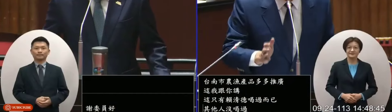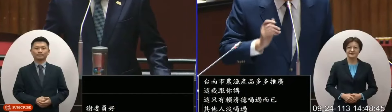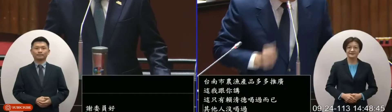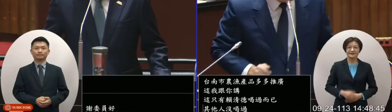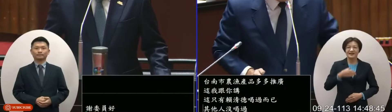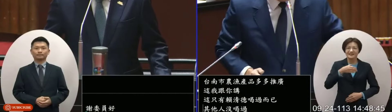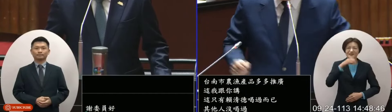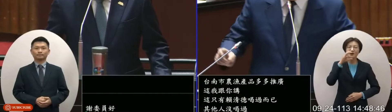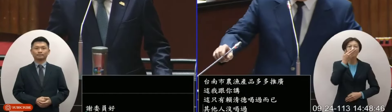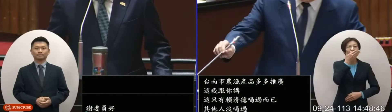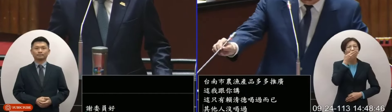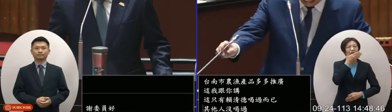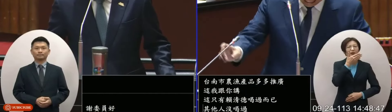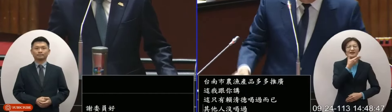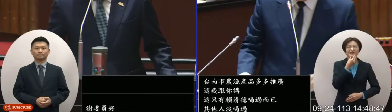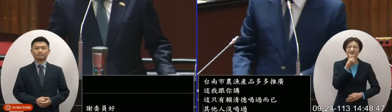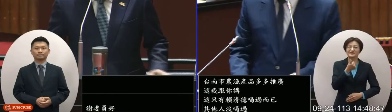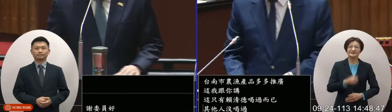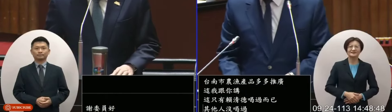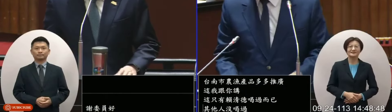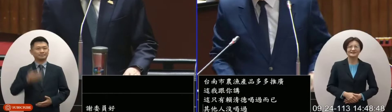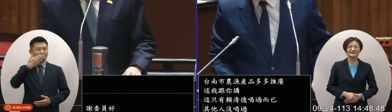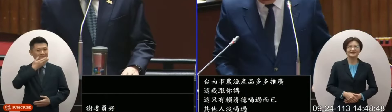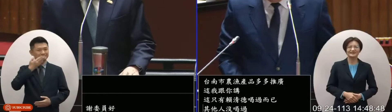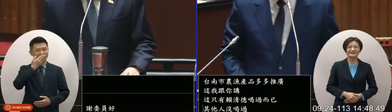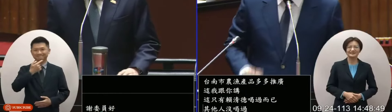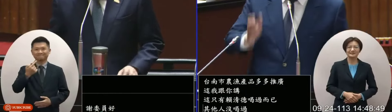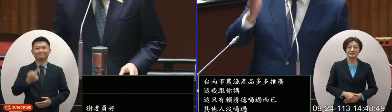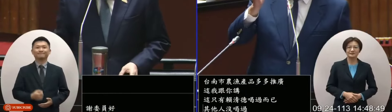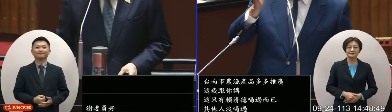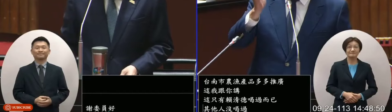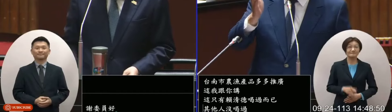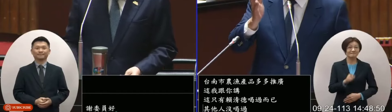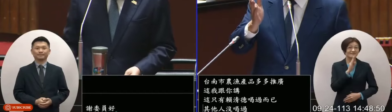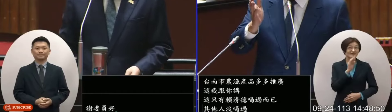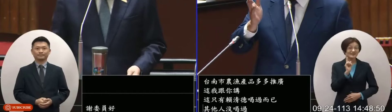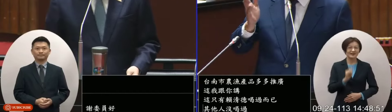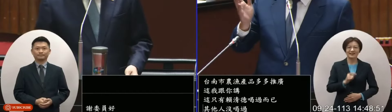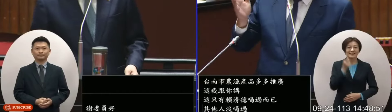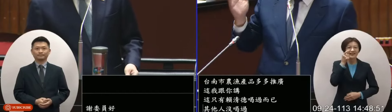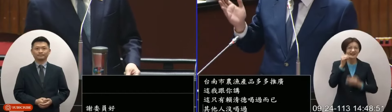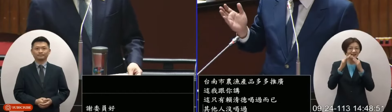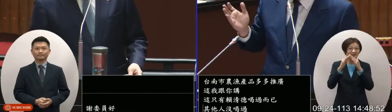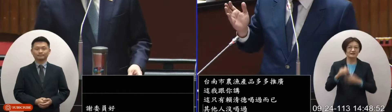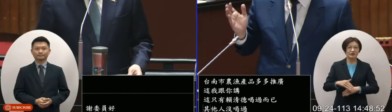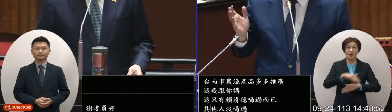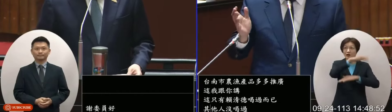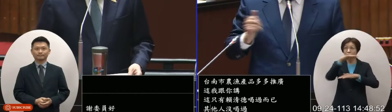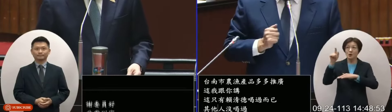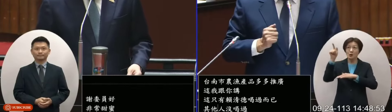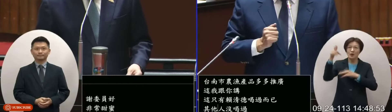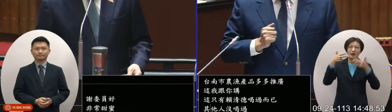香蕉甜甜啦，吼、 哦，非常甜蜜诶。 这是台南市山顶